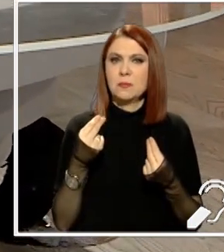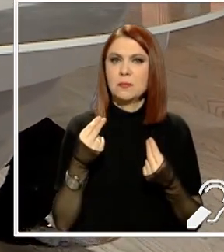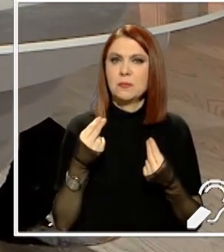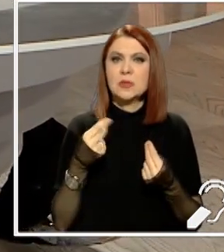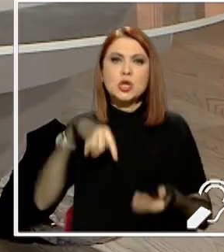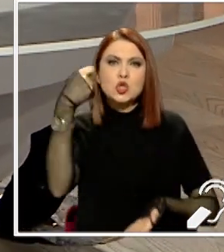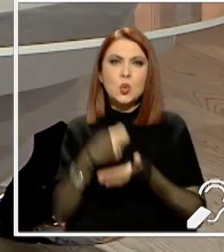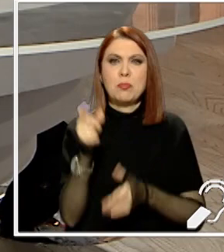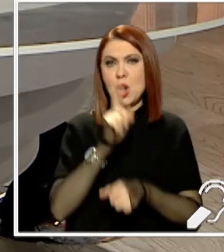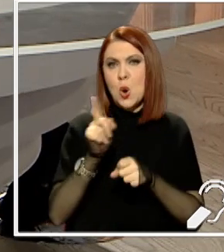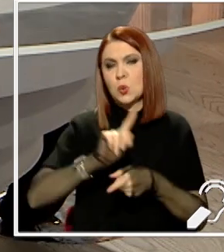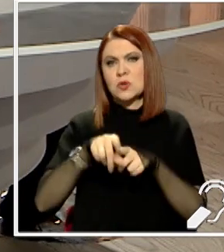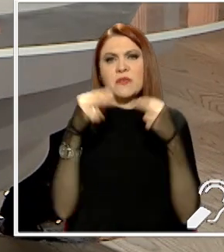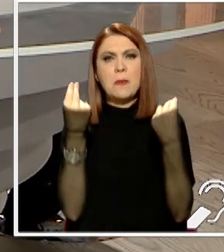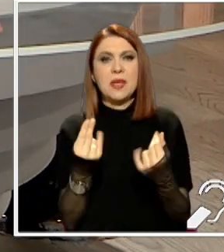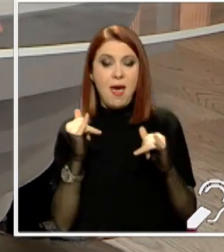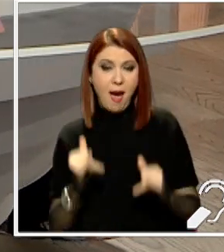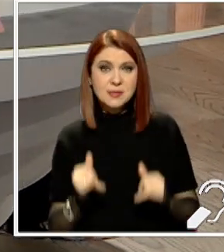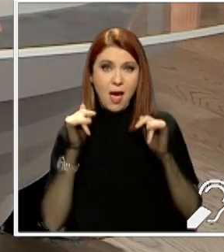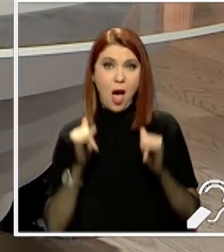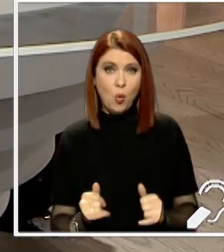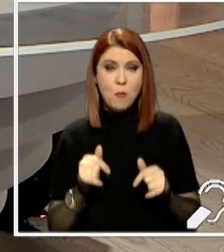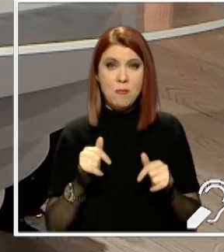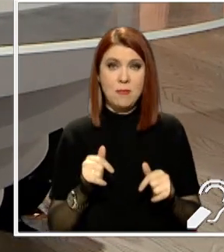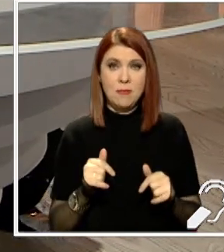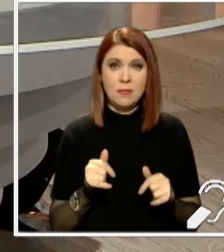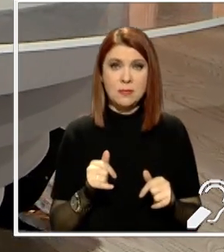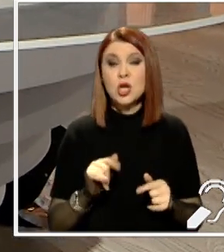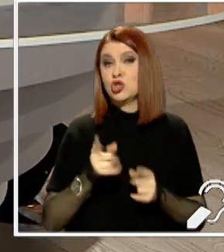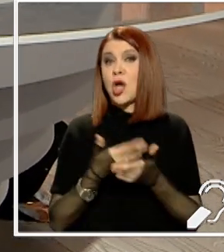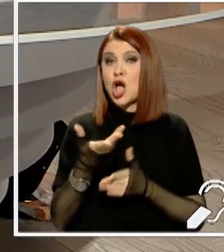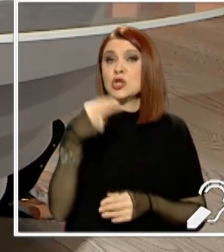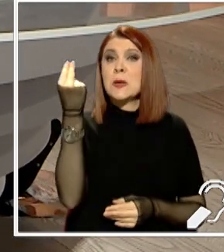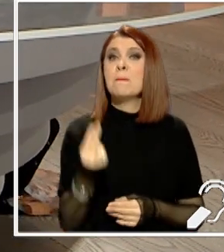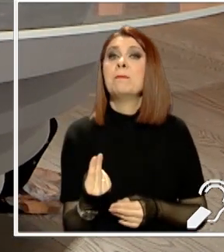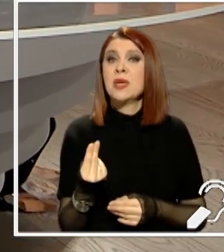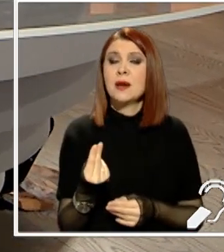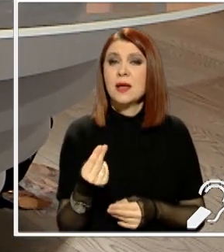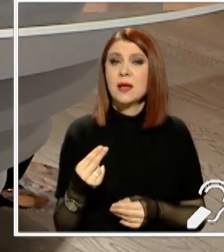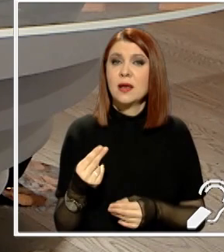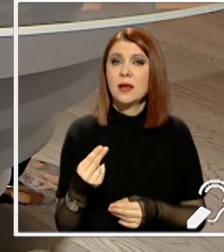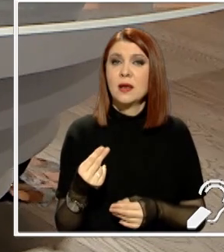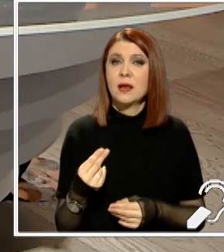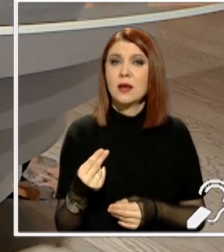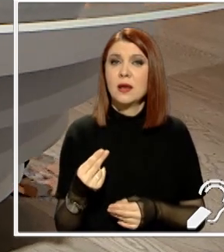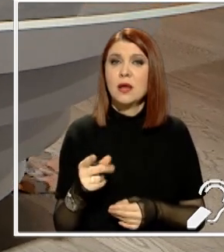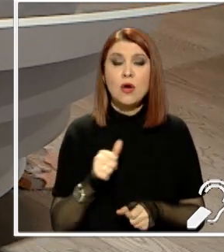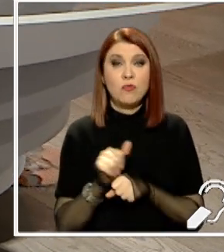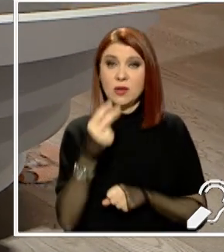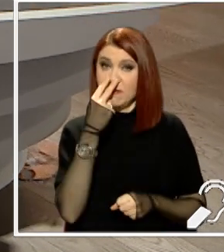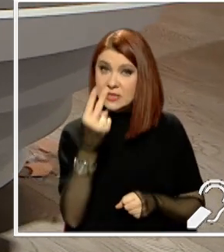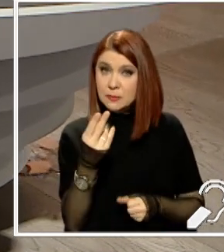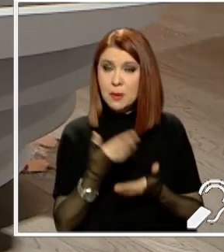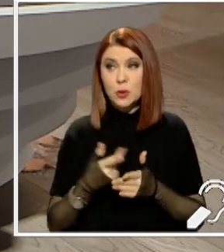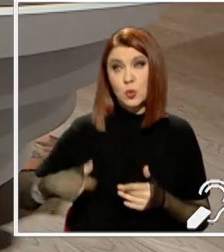să-ți cumperi lucruri sau să-ți fie bine astăzi, acum, aici, și acest bine să fie foarte vizibil